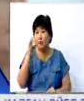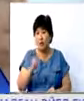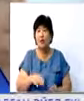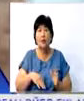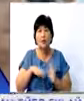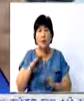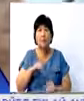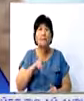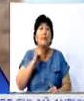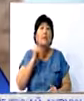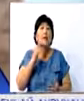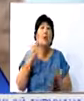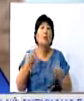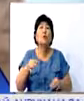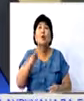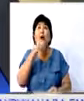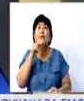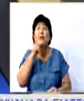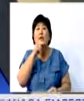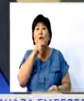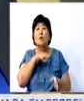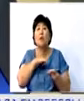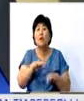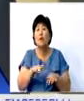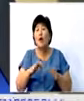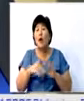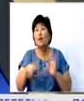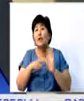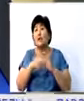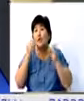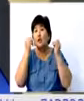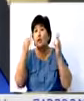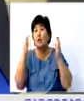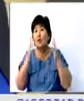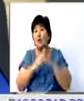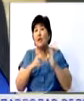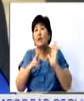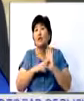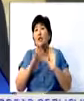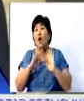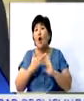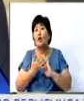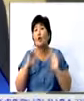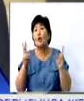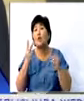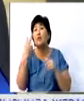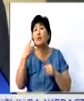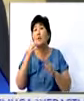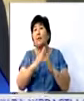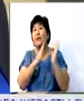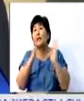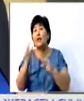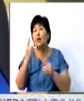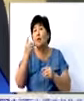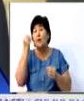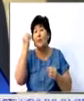жоғары. Жастардың бос уақытын тиімді ұйымдастыру мақсатында ауданда 7 мәдениет үйі мен 8 ауылдық клуб, 21 кітапхана, 1 мәдениет